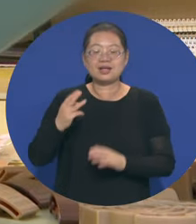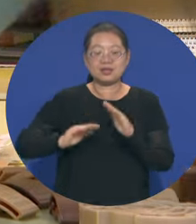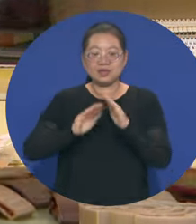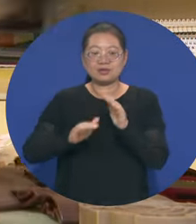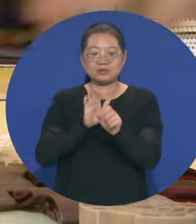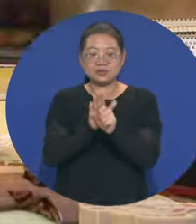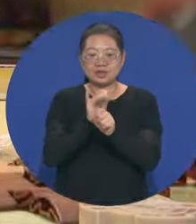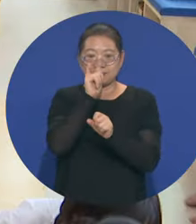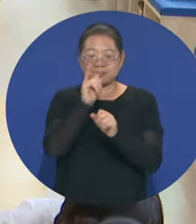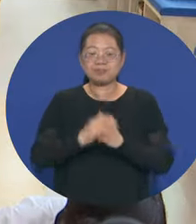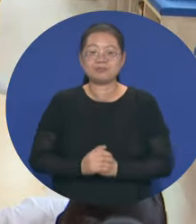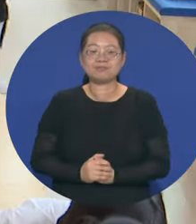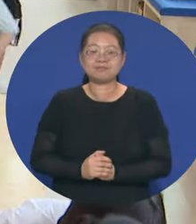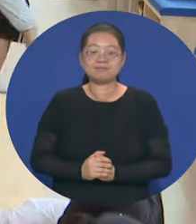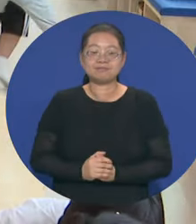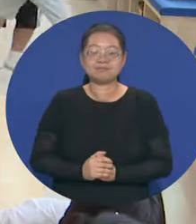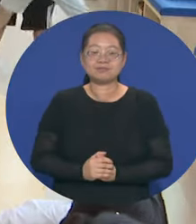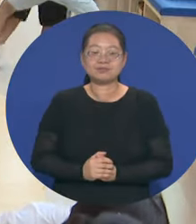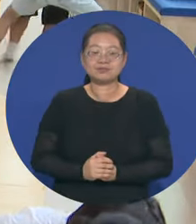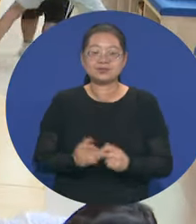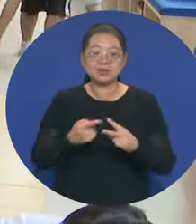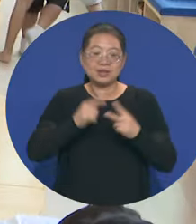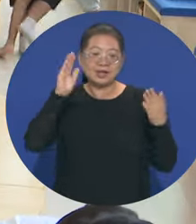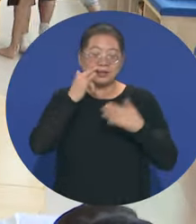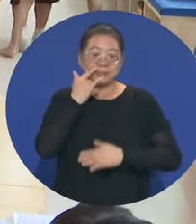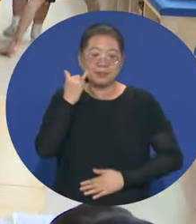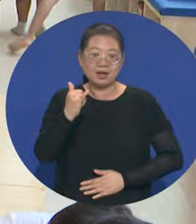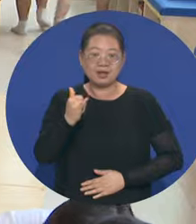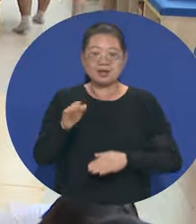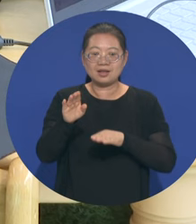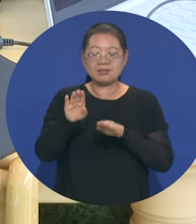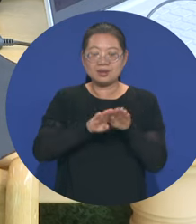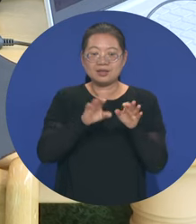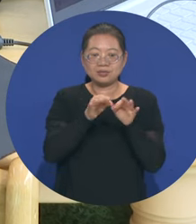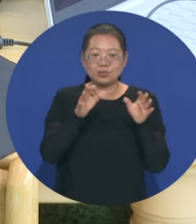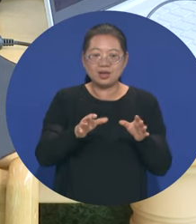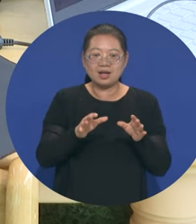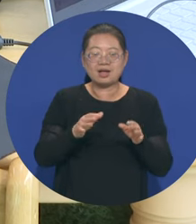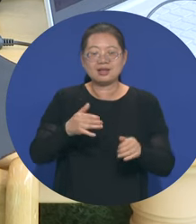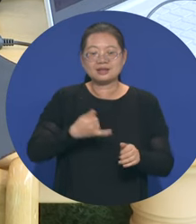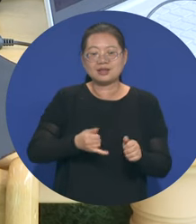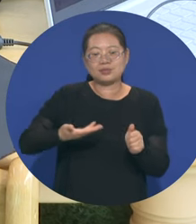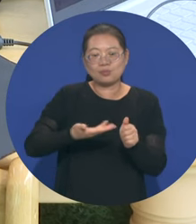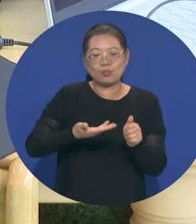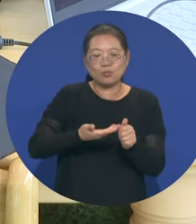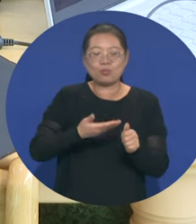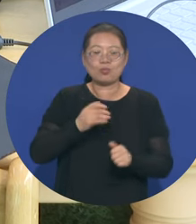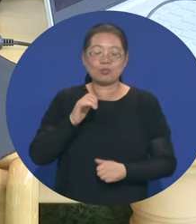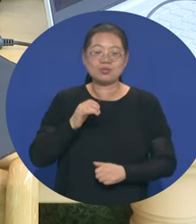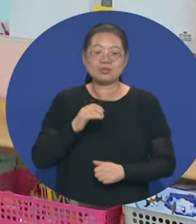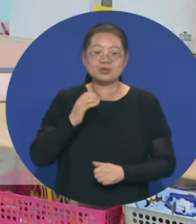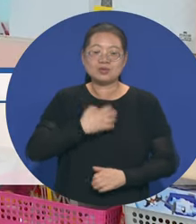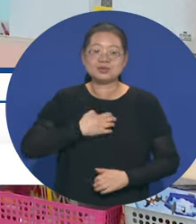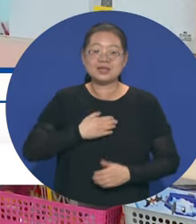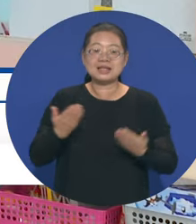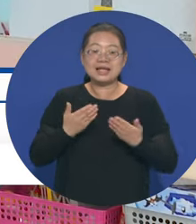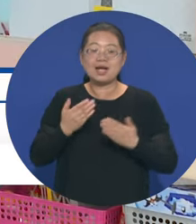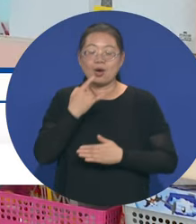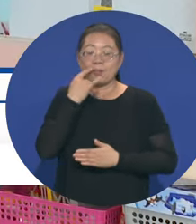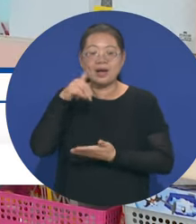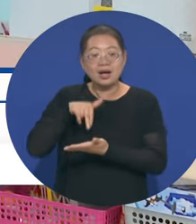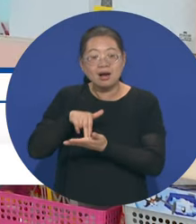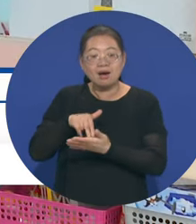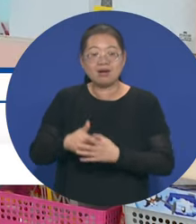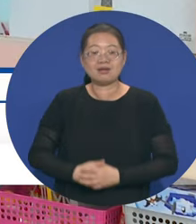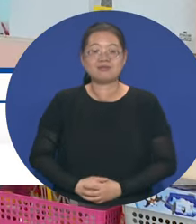3,023가구를 지원했습니다. 한편 초등생 부모들은 방학 기간 아이들 끼니가 걱정입니다. 일하는